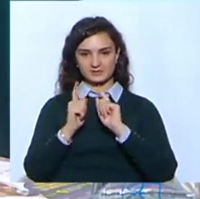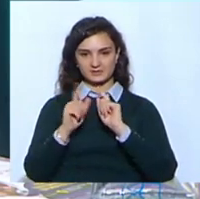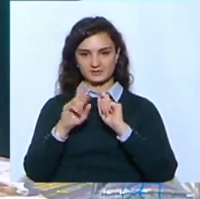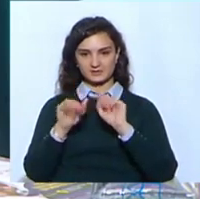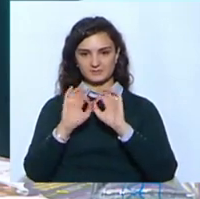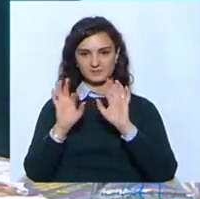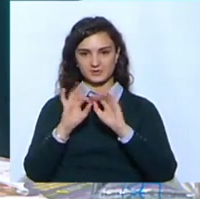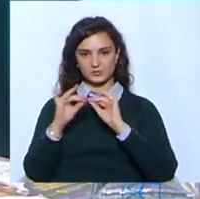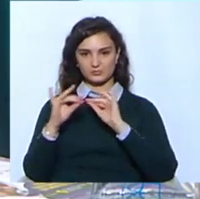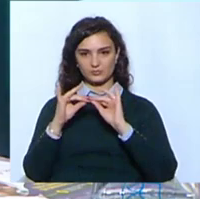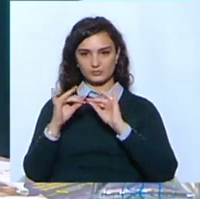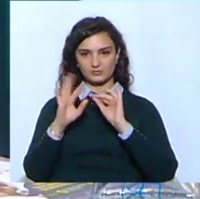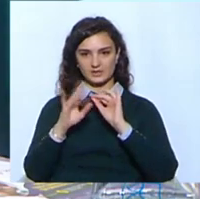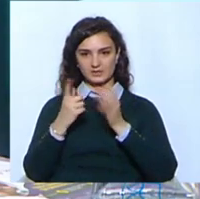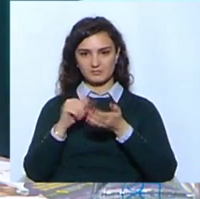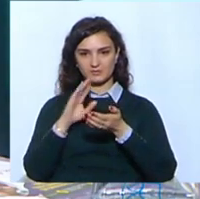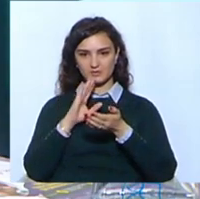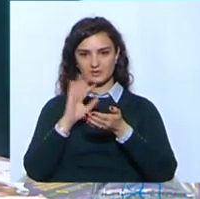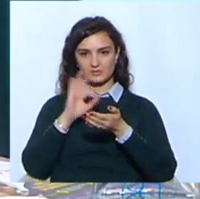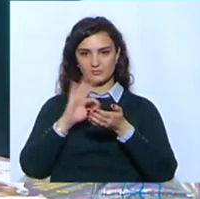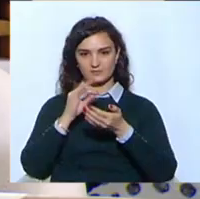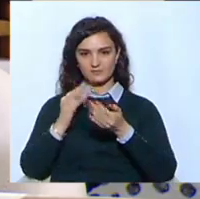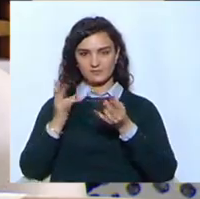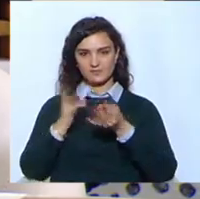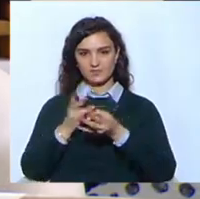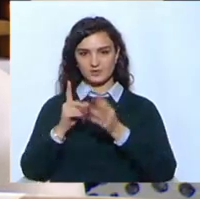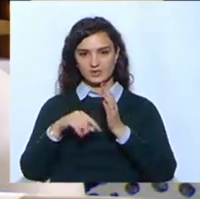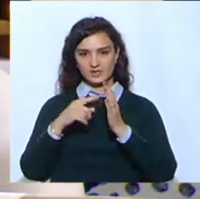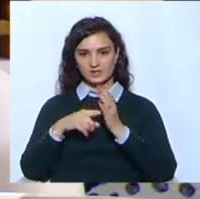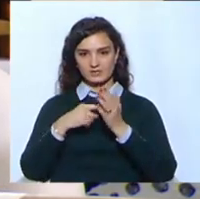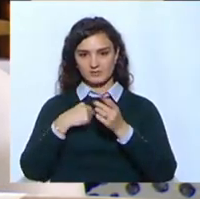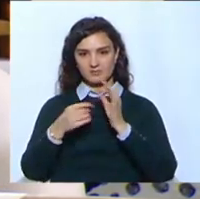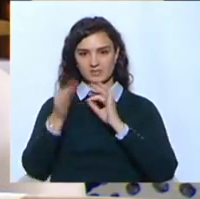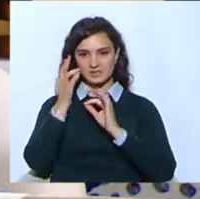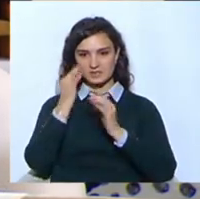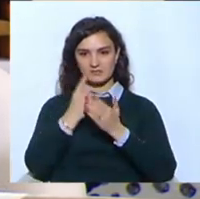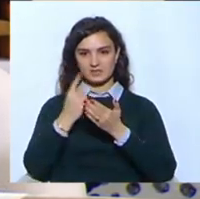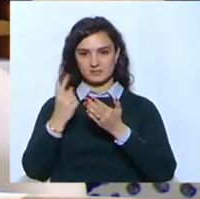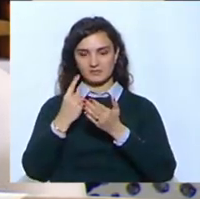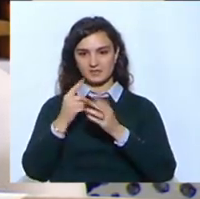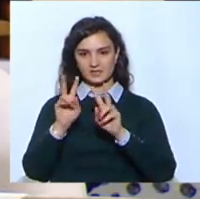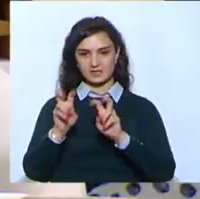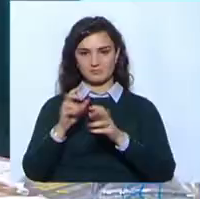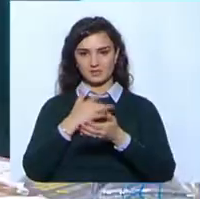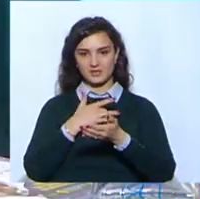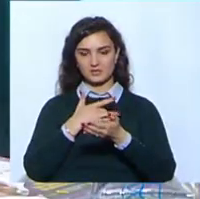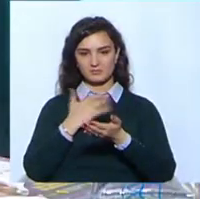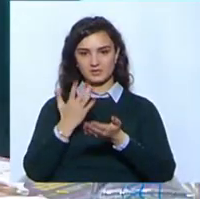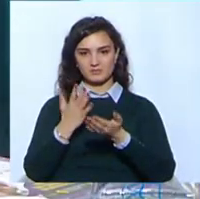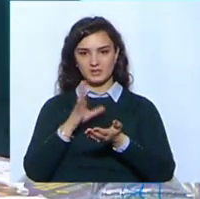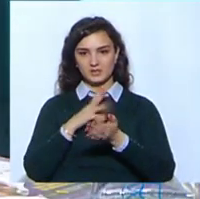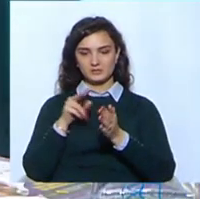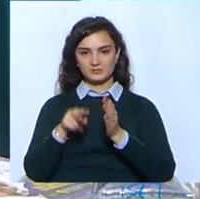და საუბრობთ არა მარტო ქალებისათვის აჭირბოროტო საკითხებზე, იმიტომ რომ მე მახსენდება ერთ-ერთი პირველი თემა და ახლობით ალბათ ეს